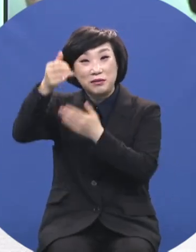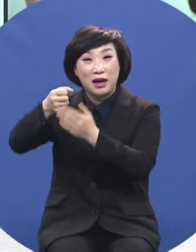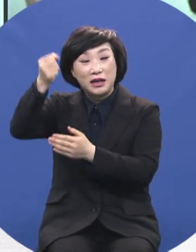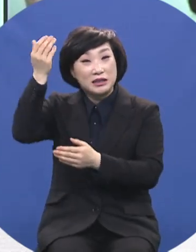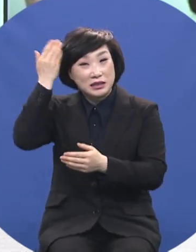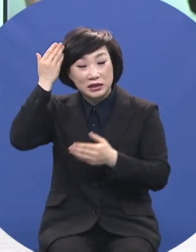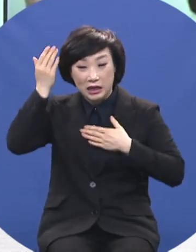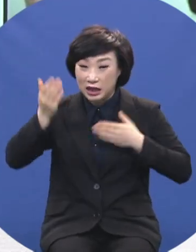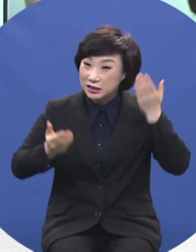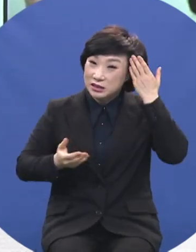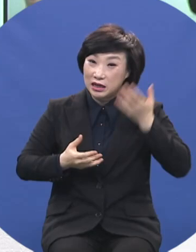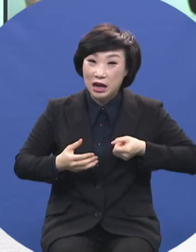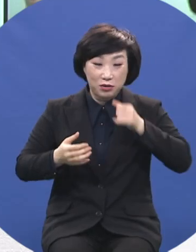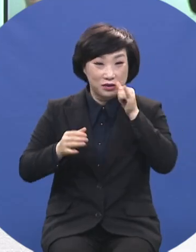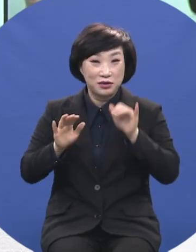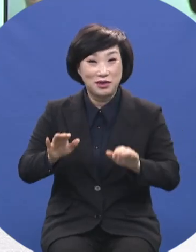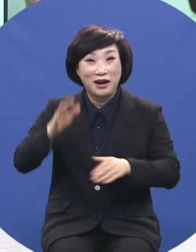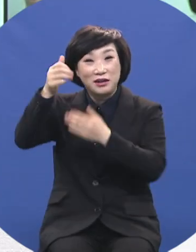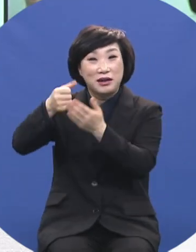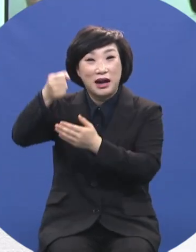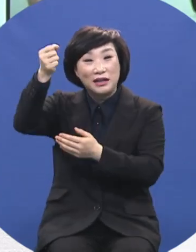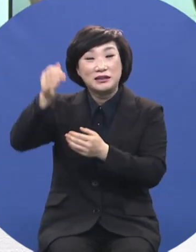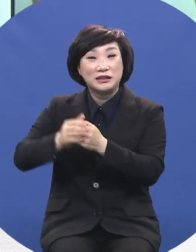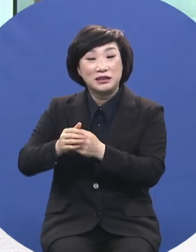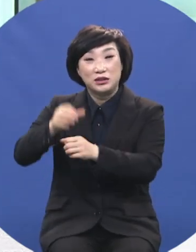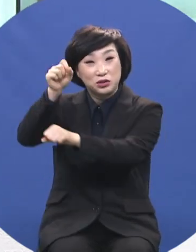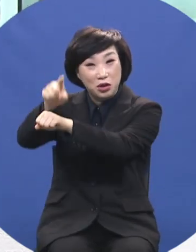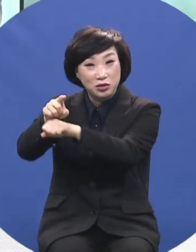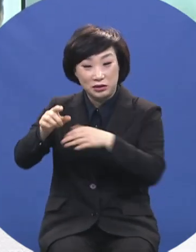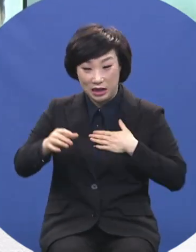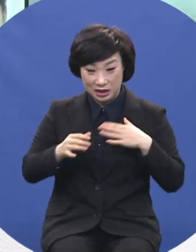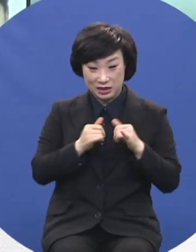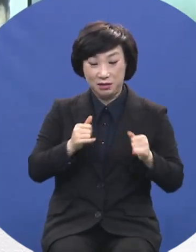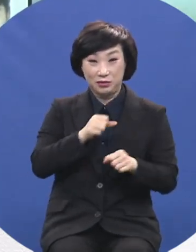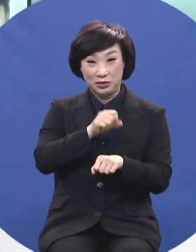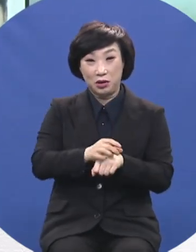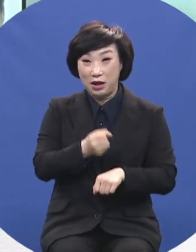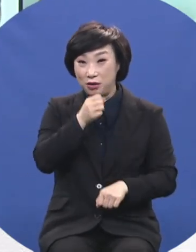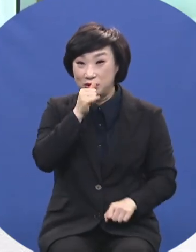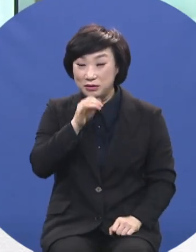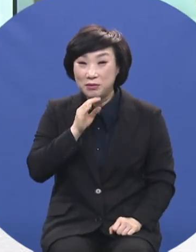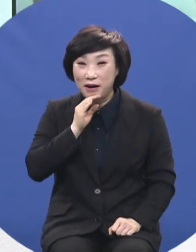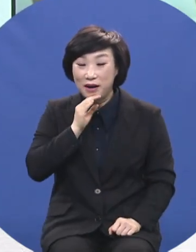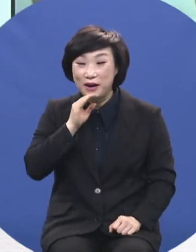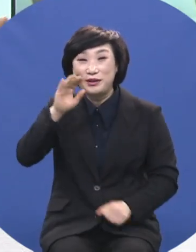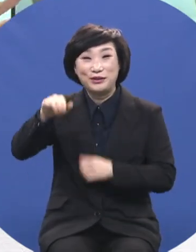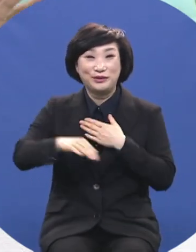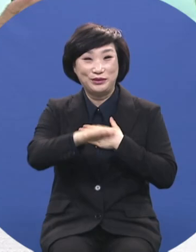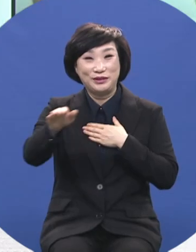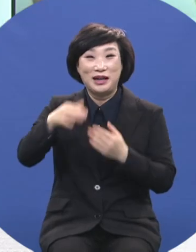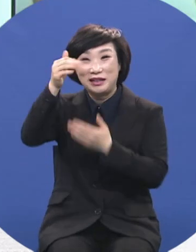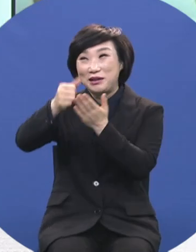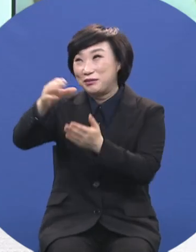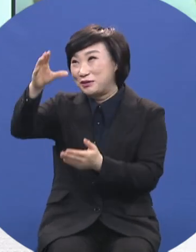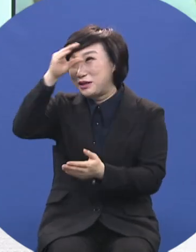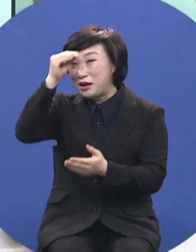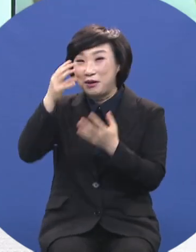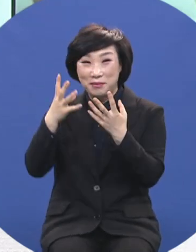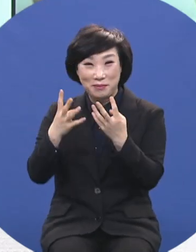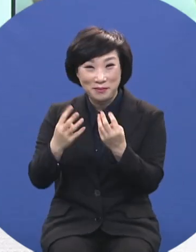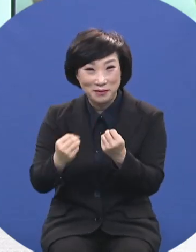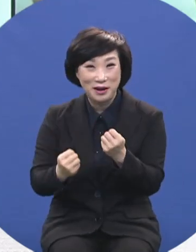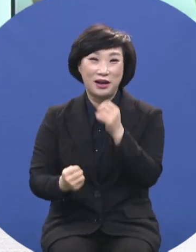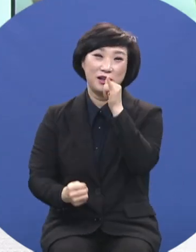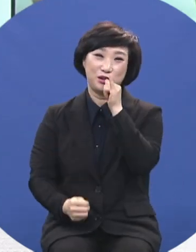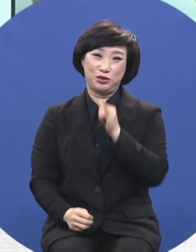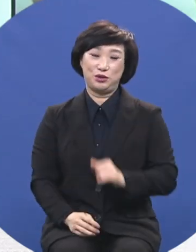가졌고 하나님이 가진 성품을 가졌고 우리는 하나님 닮은 데가 참